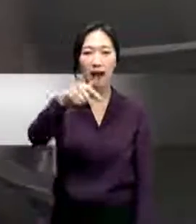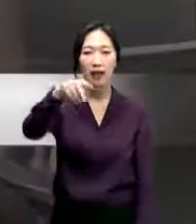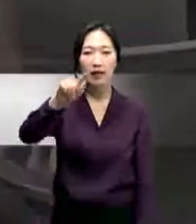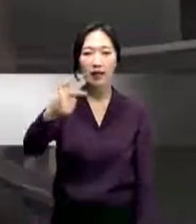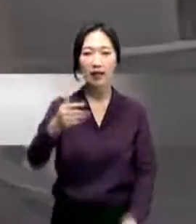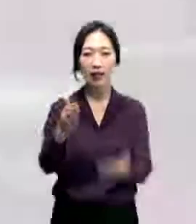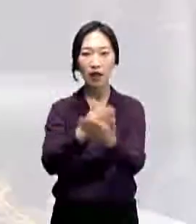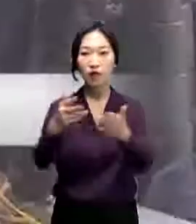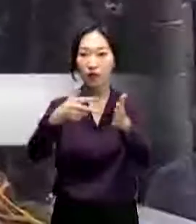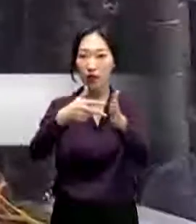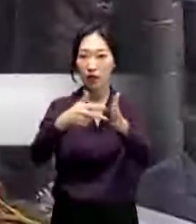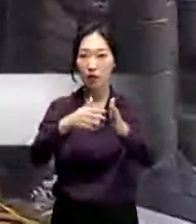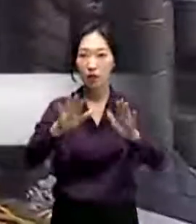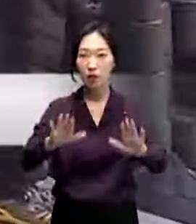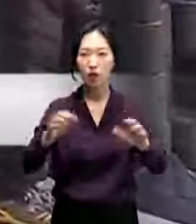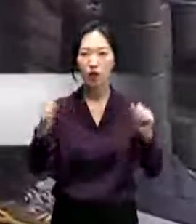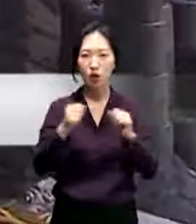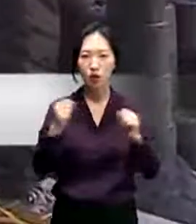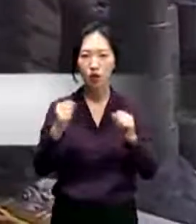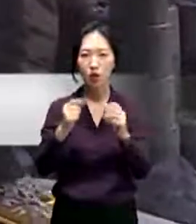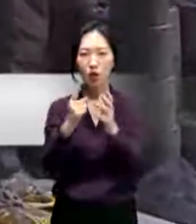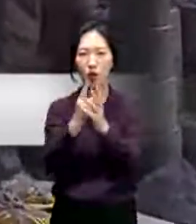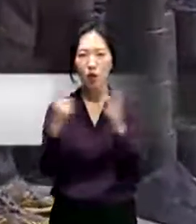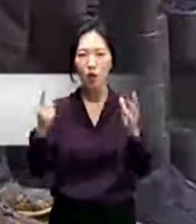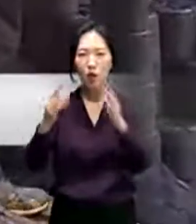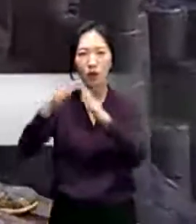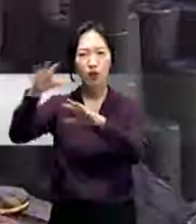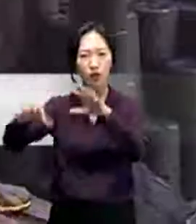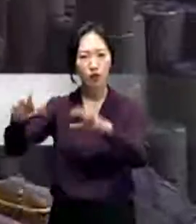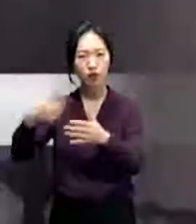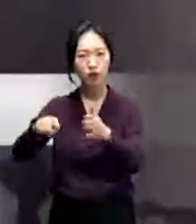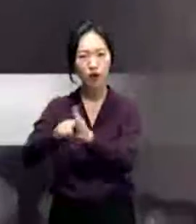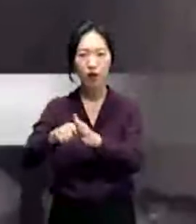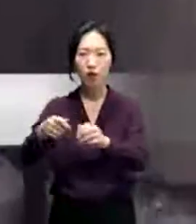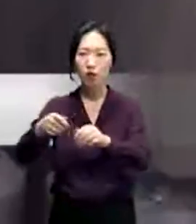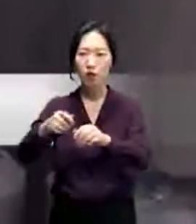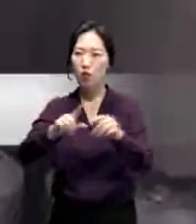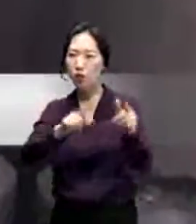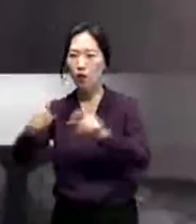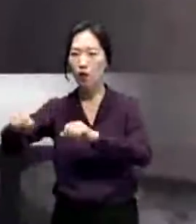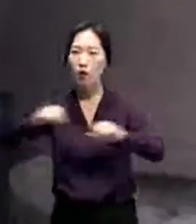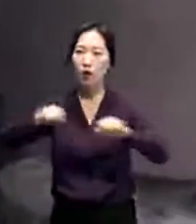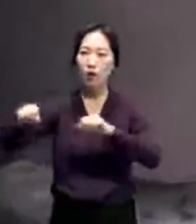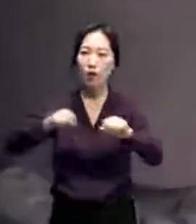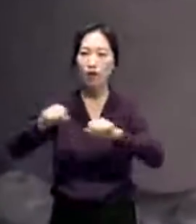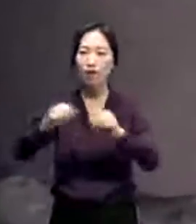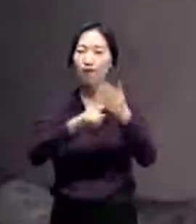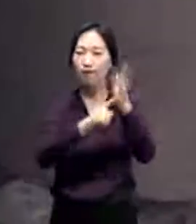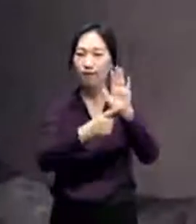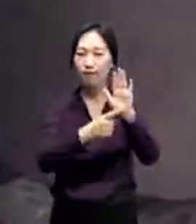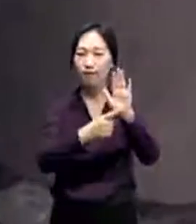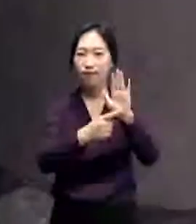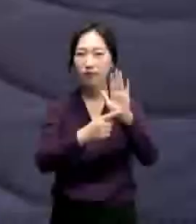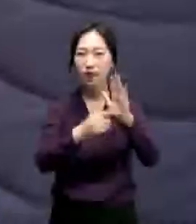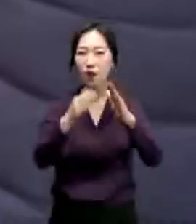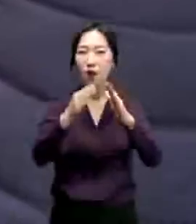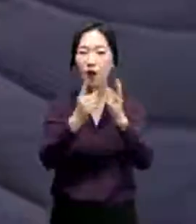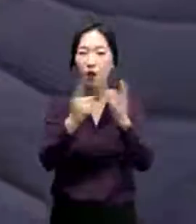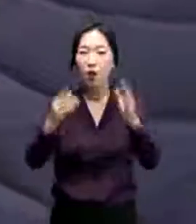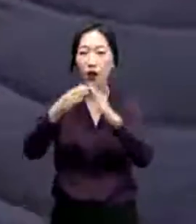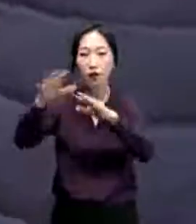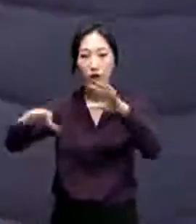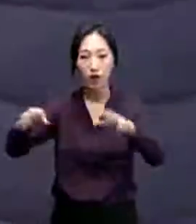겨울에도 복지사각지대에 놓인 이웃들을 위해 다양한 활동을 한다는 방침입니다 제단은 소외 이웃들에게